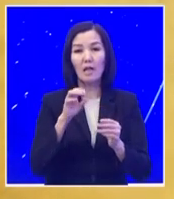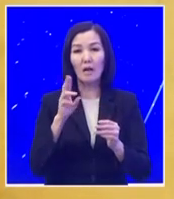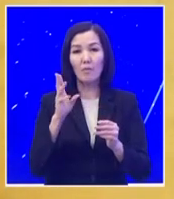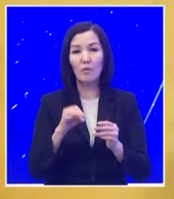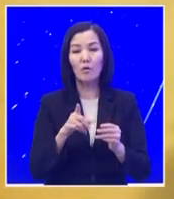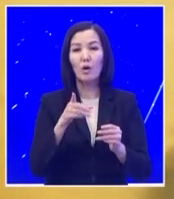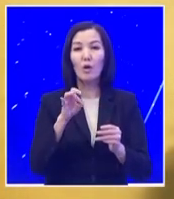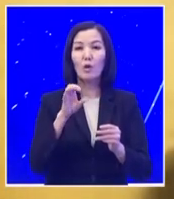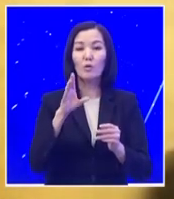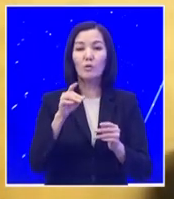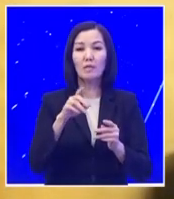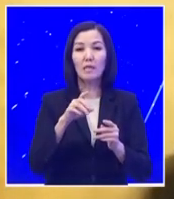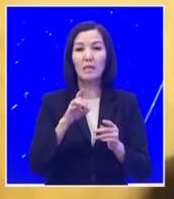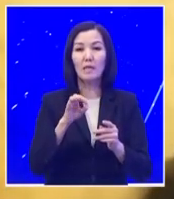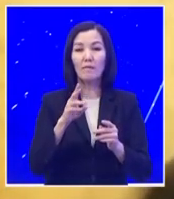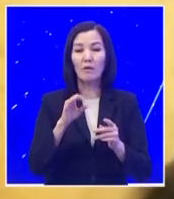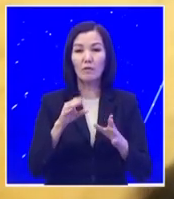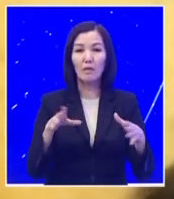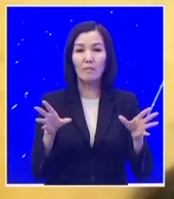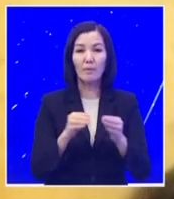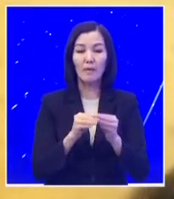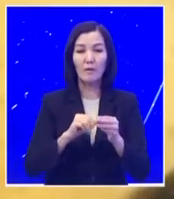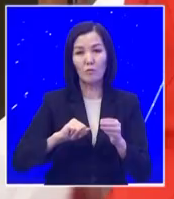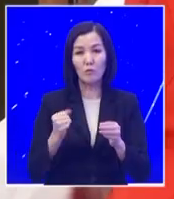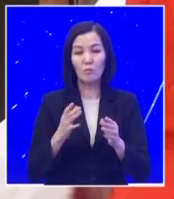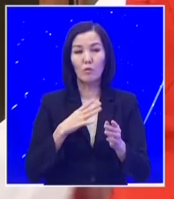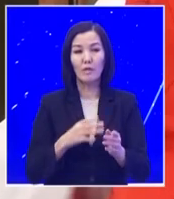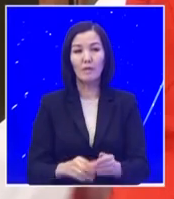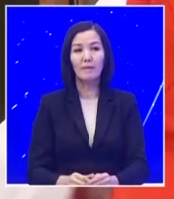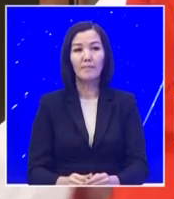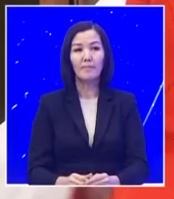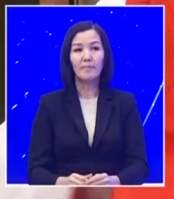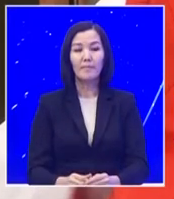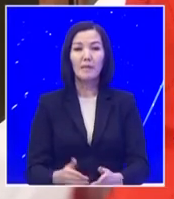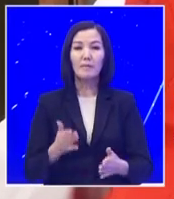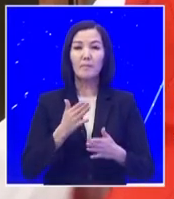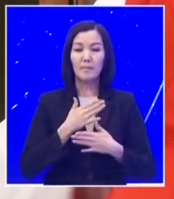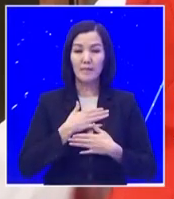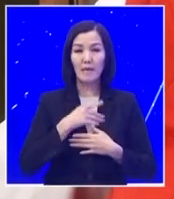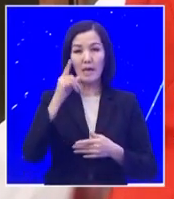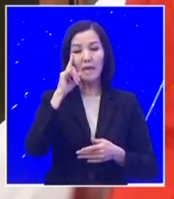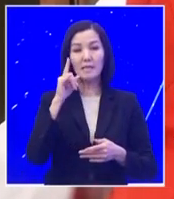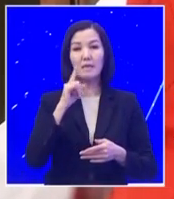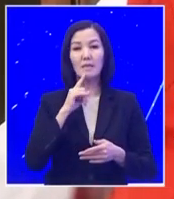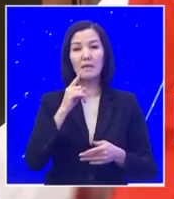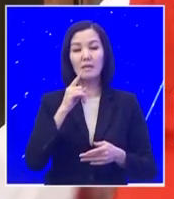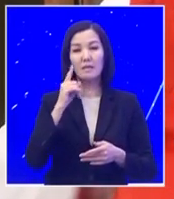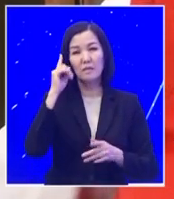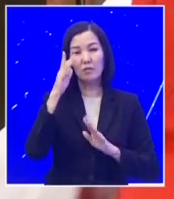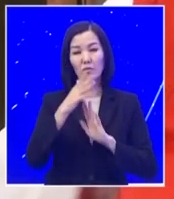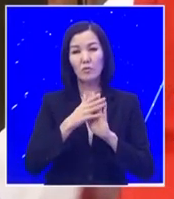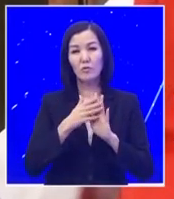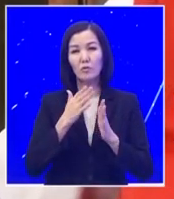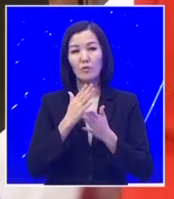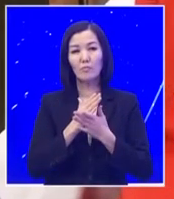Северин Гросс секілді революционерлермен достықтың бастауы болды. Бізде мынадай бір түсінік бар. Сол